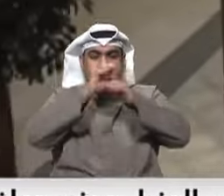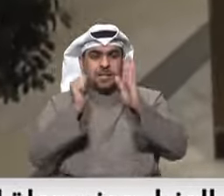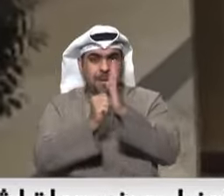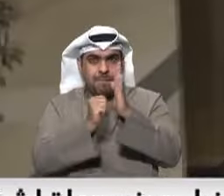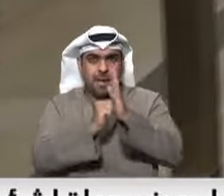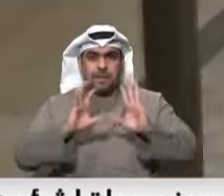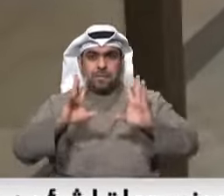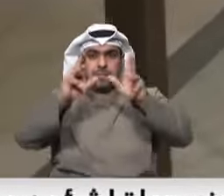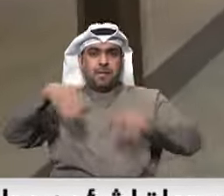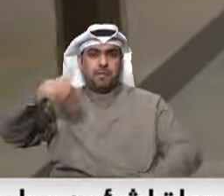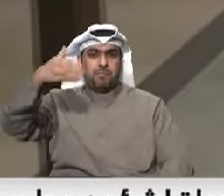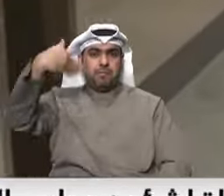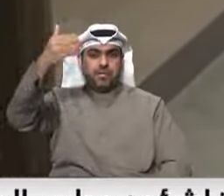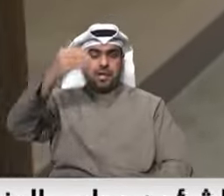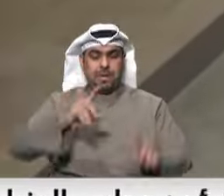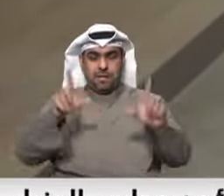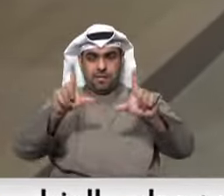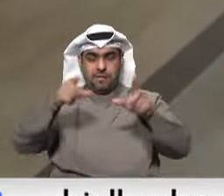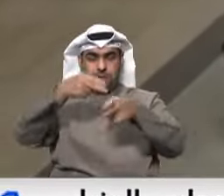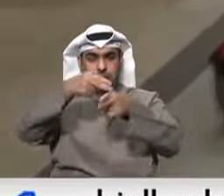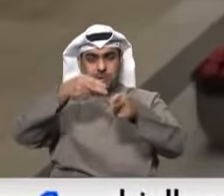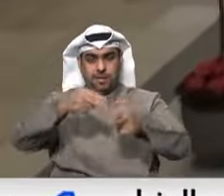المستقبليه حص القناعي تلفزيون دوله الكويت